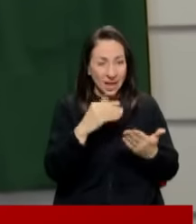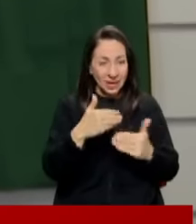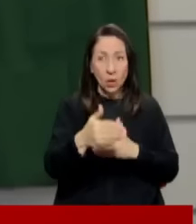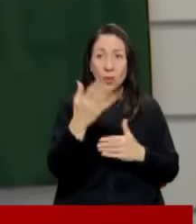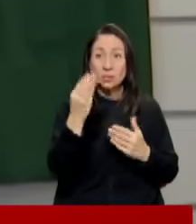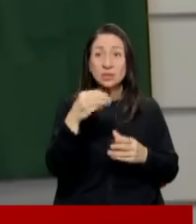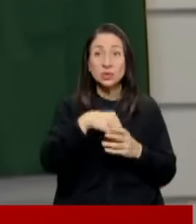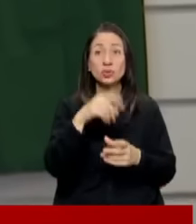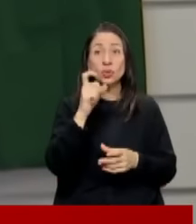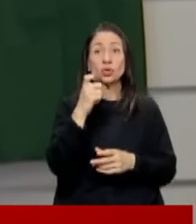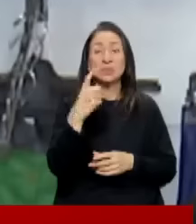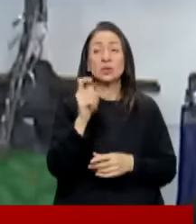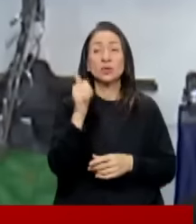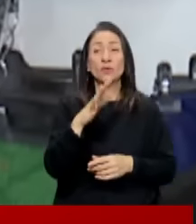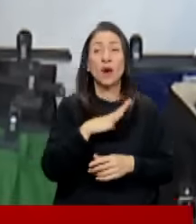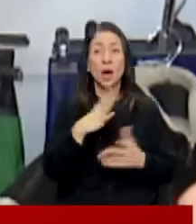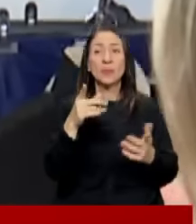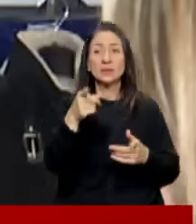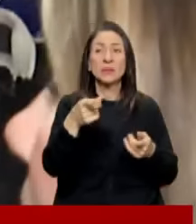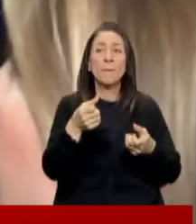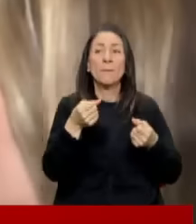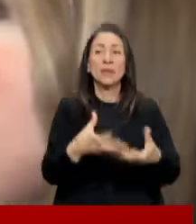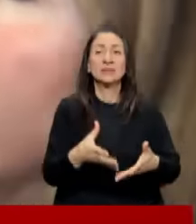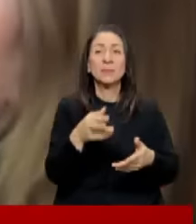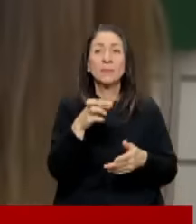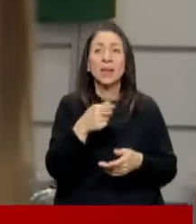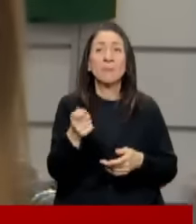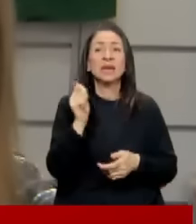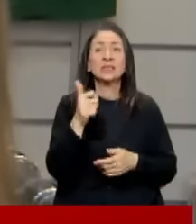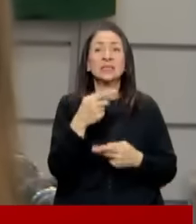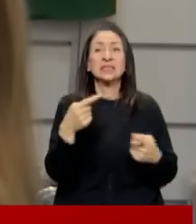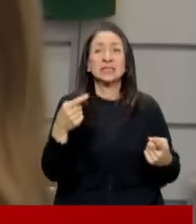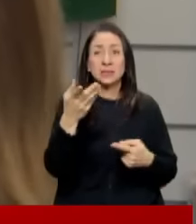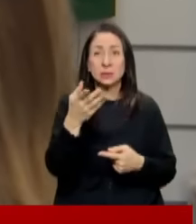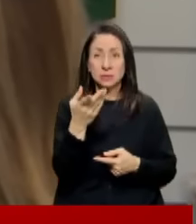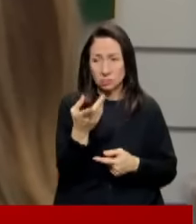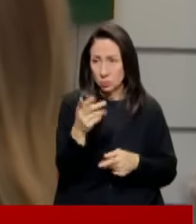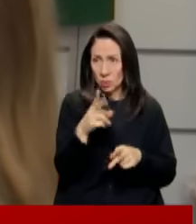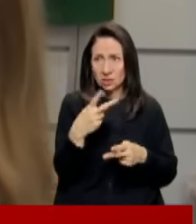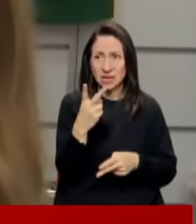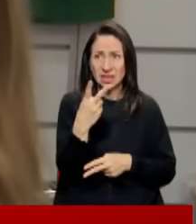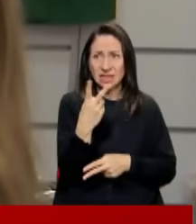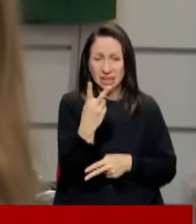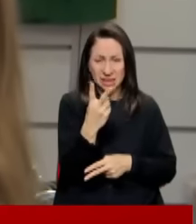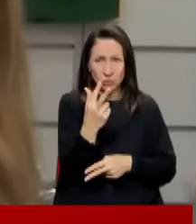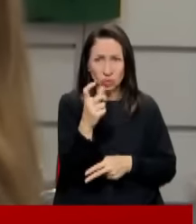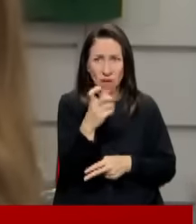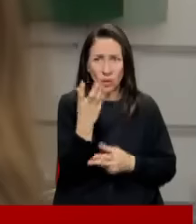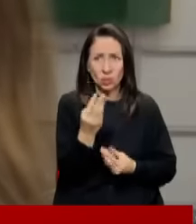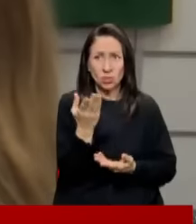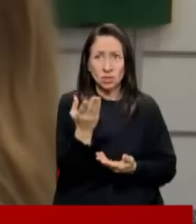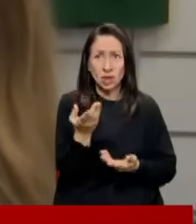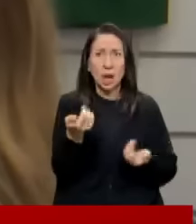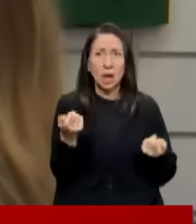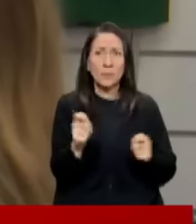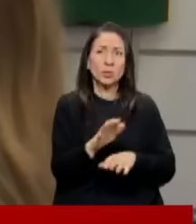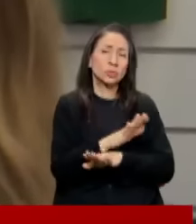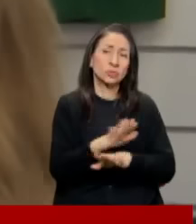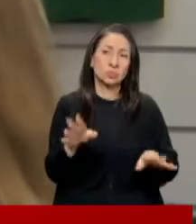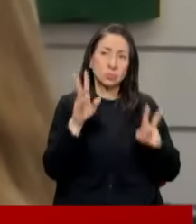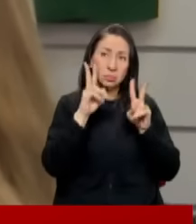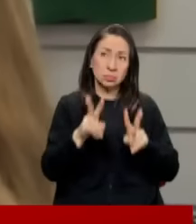olmak için 9000 gün var ama şimdiden primleri eksik. Bu dükkanı açalı daha 2 ay 2,5 ay oldu neredeyse. Kapatıyoruz